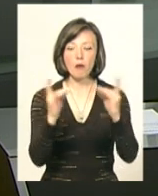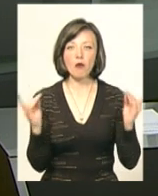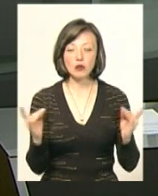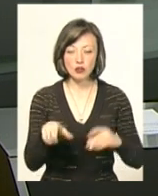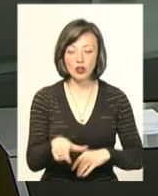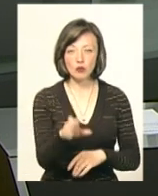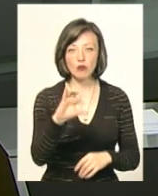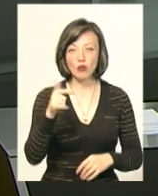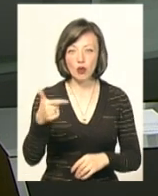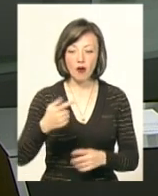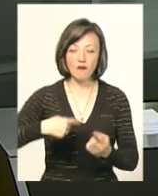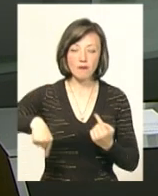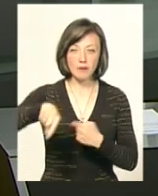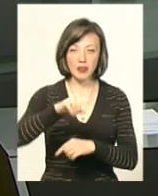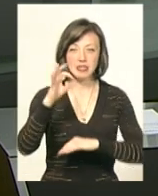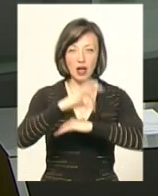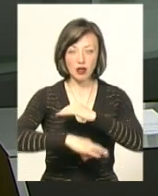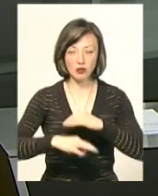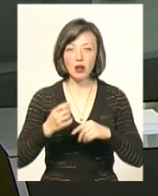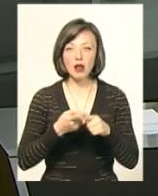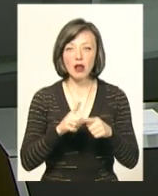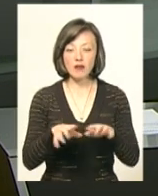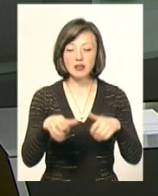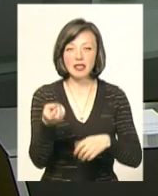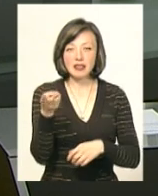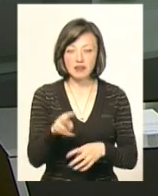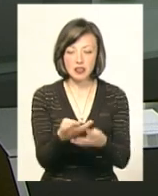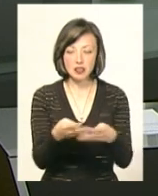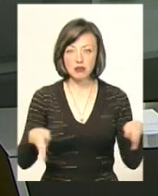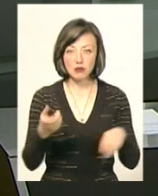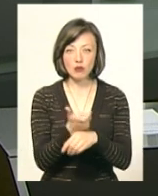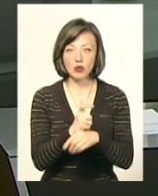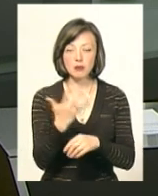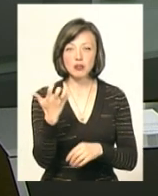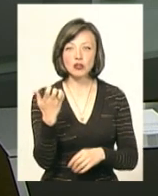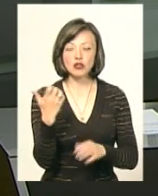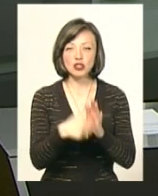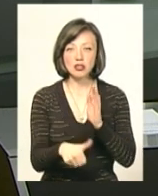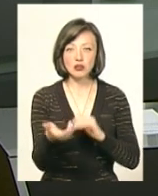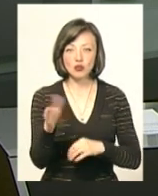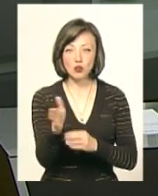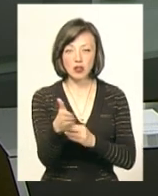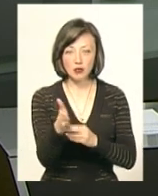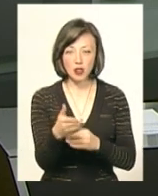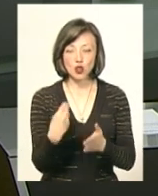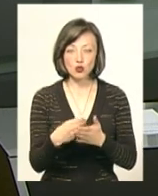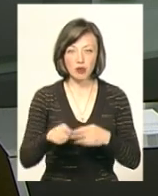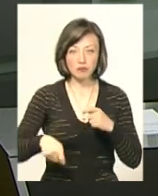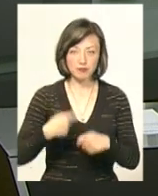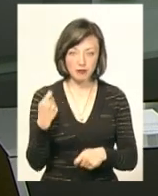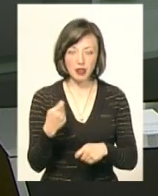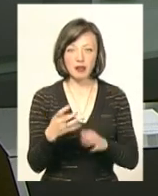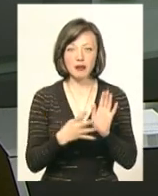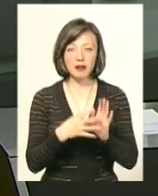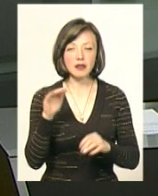по вулиці Західноокружній. У нього вилучили дві сітки та понад 560 окунів. Сума завданих матеріальних збитків